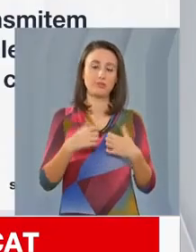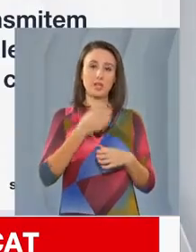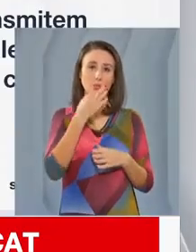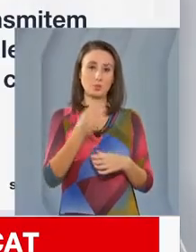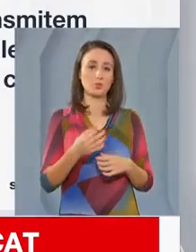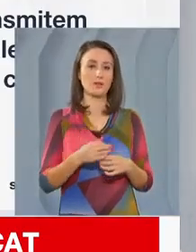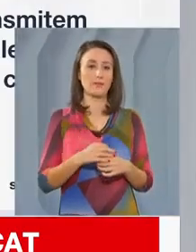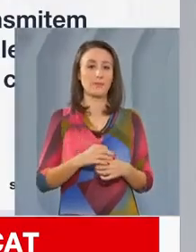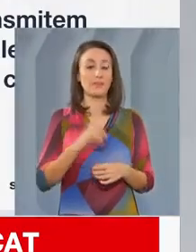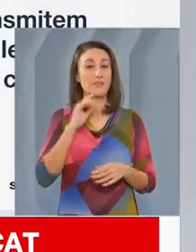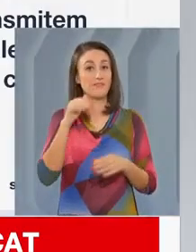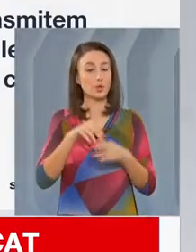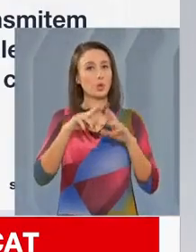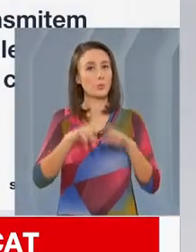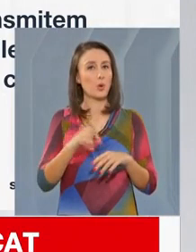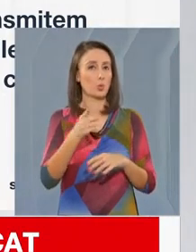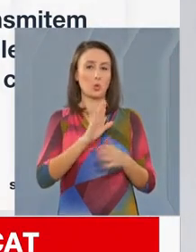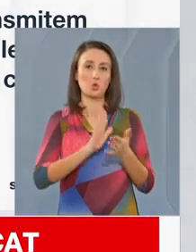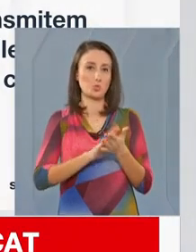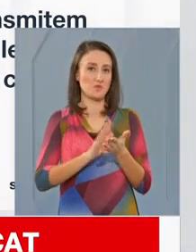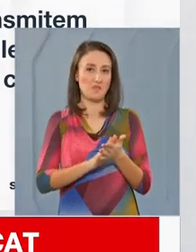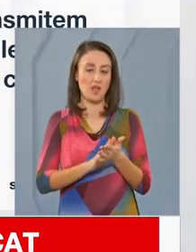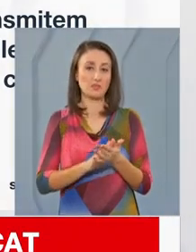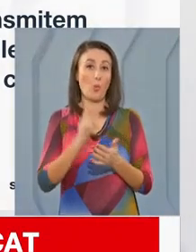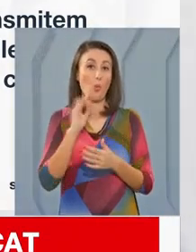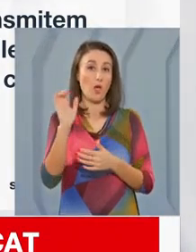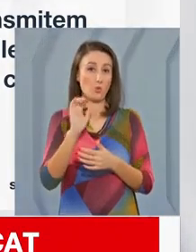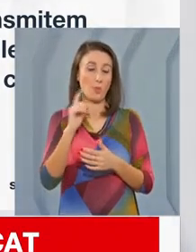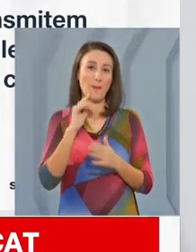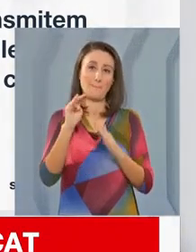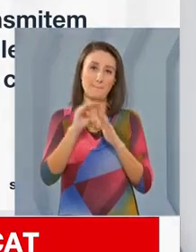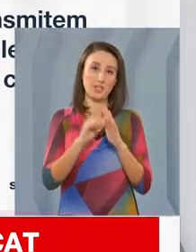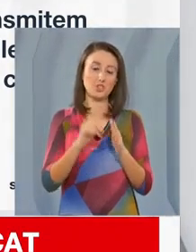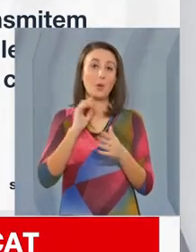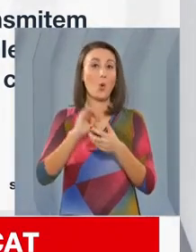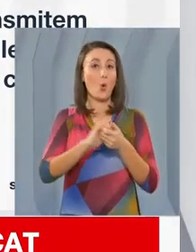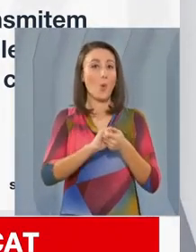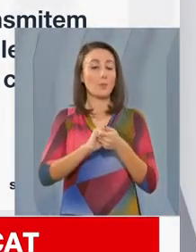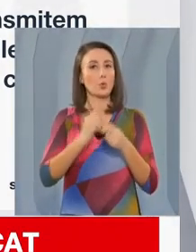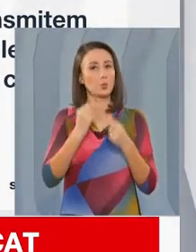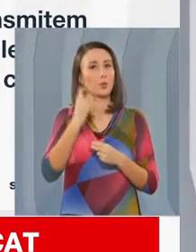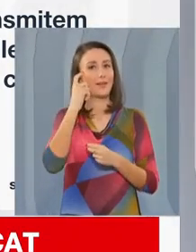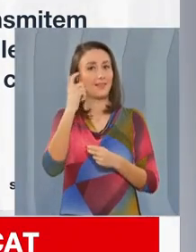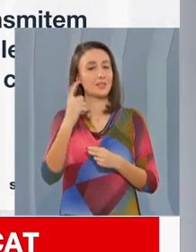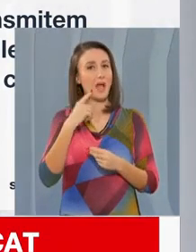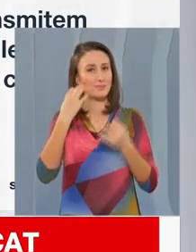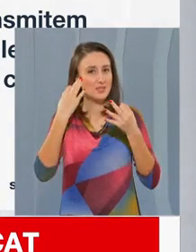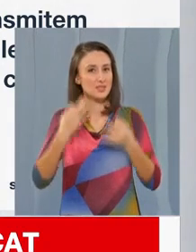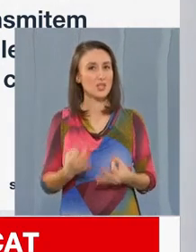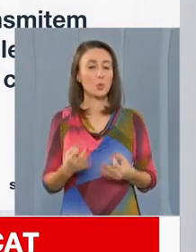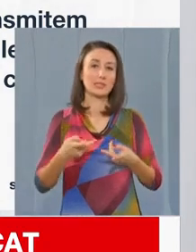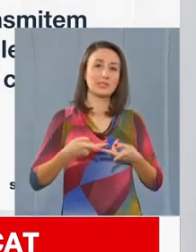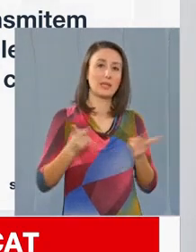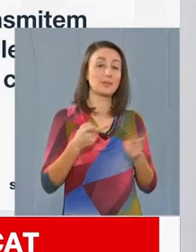nou reacții veteul Austriei rămâne unul nejustificat într o Europa principiilor și cooperării cu bună credință ne am asigurat Că